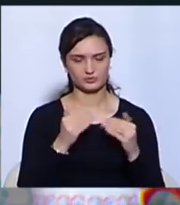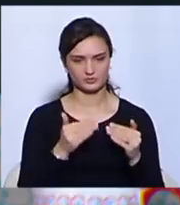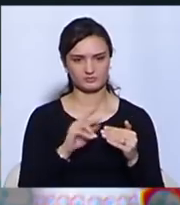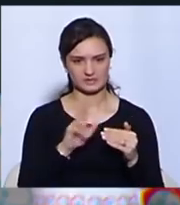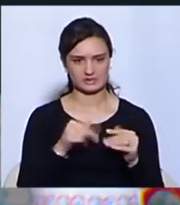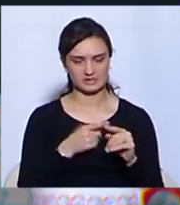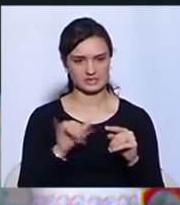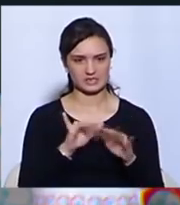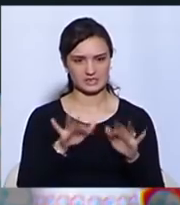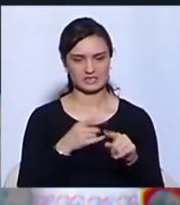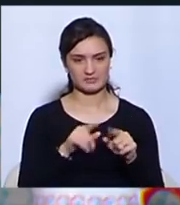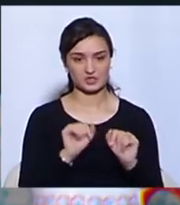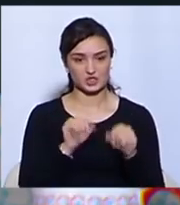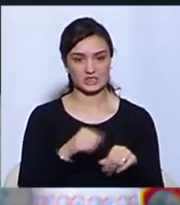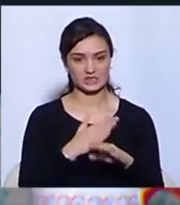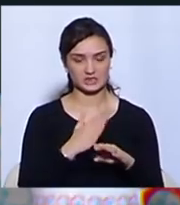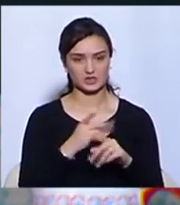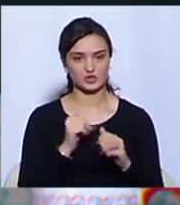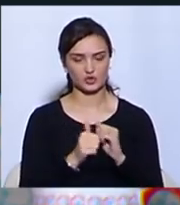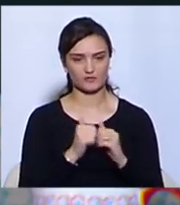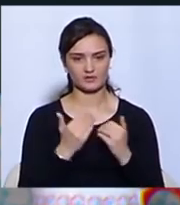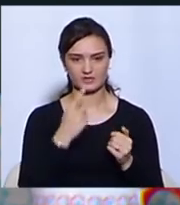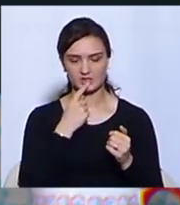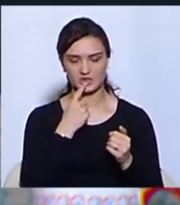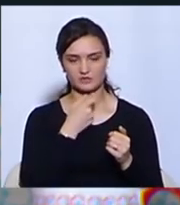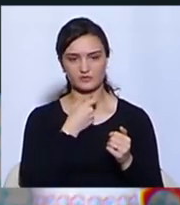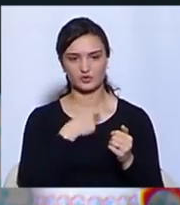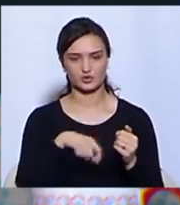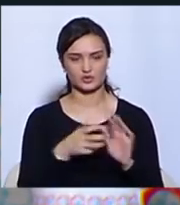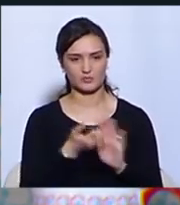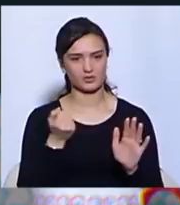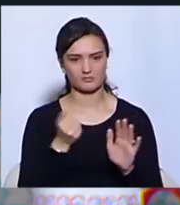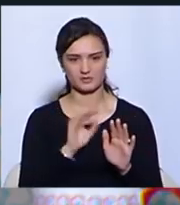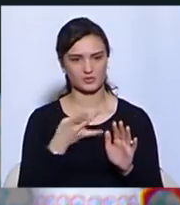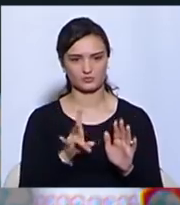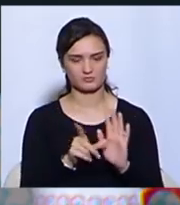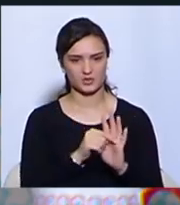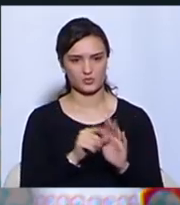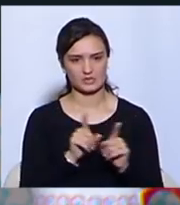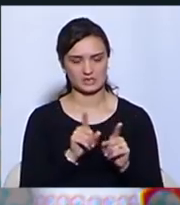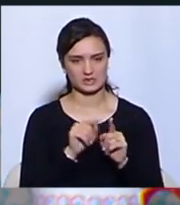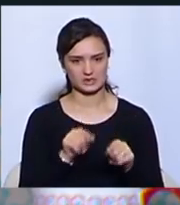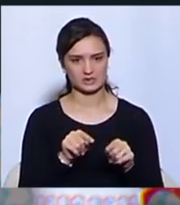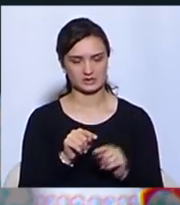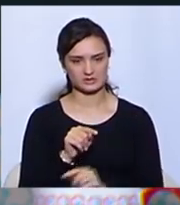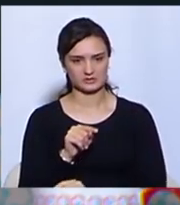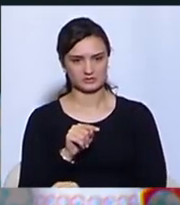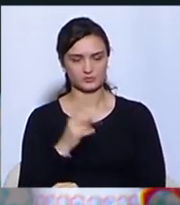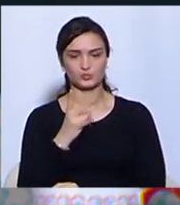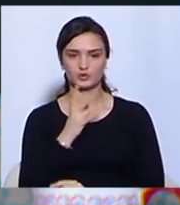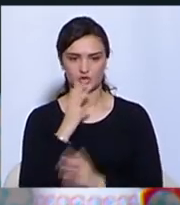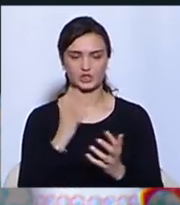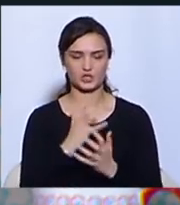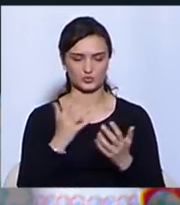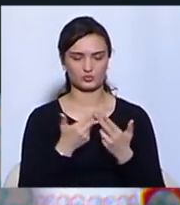ფუნქციონირებას და სადაც ამის შანსია, ყოველთვის საშვილოსნოს ამოღებას არ უნდა მიაყოლონ ესეც მესიჯი, ვთქვა ეკიმებისთვის. და